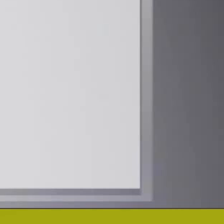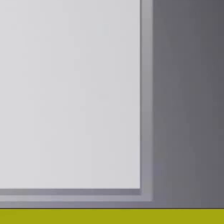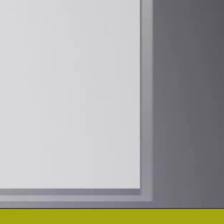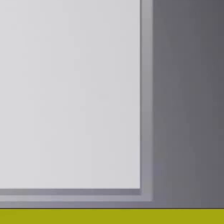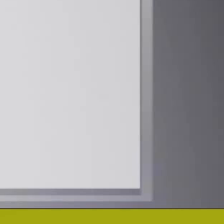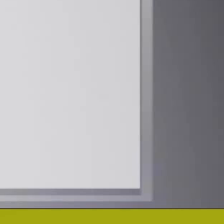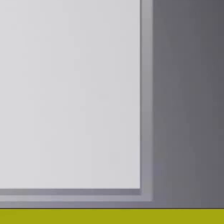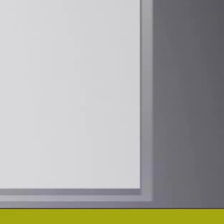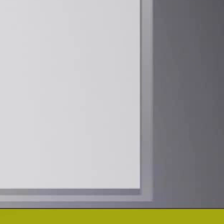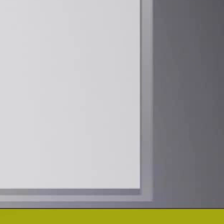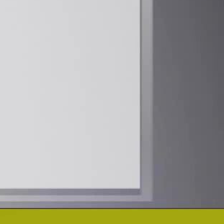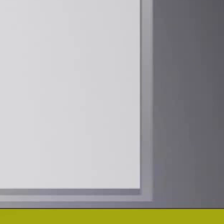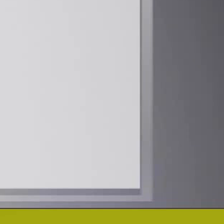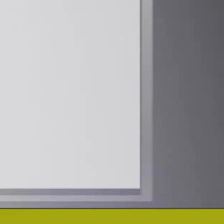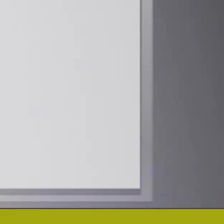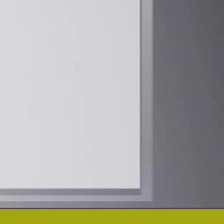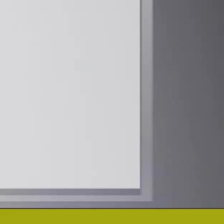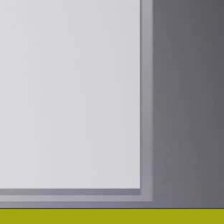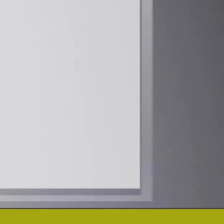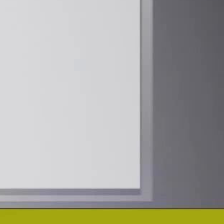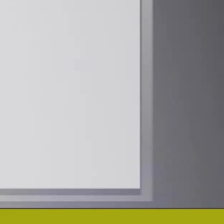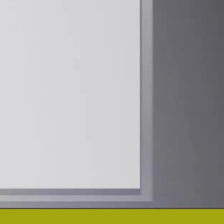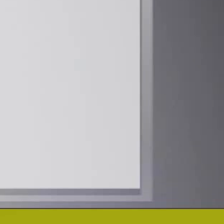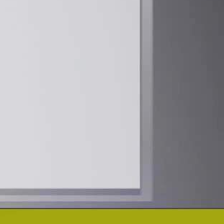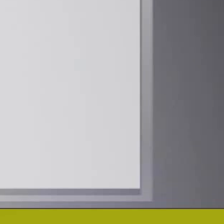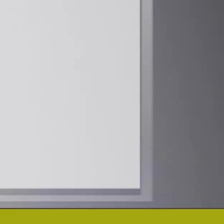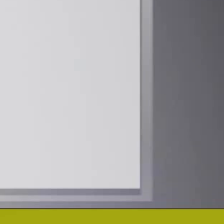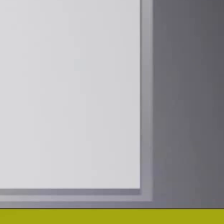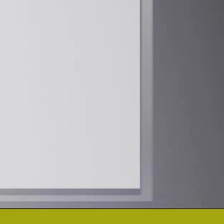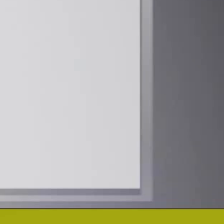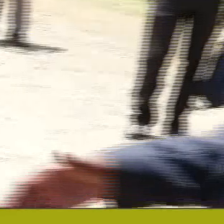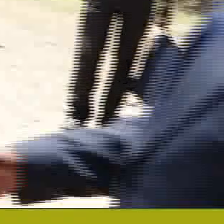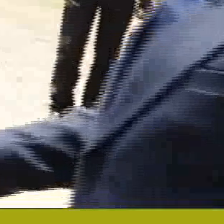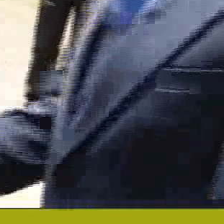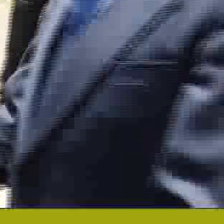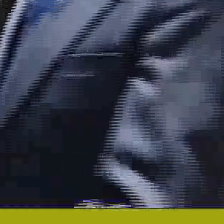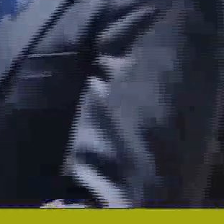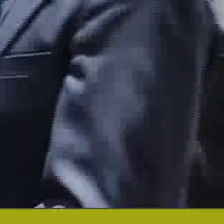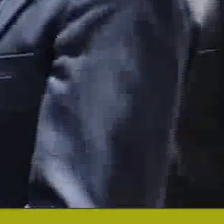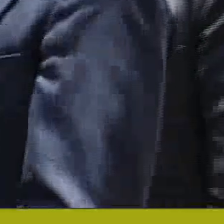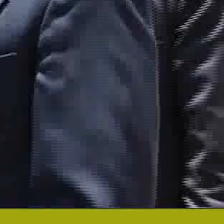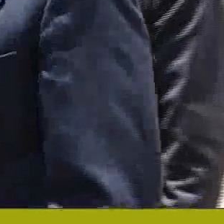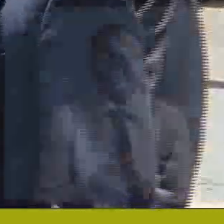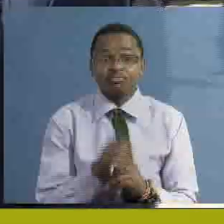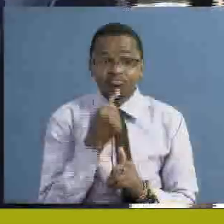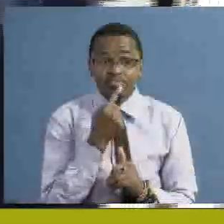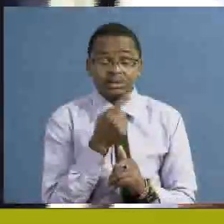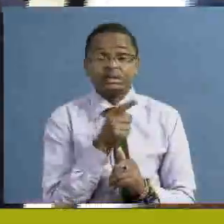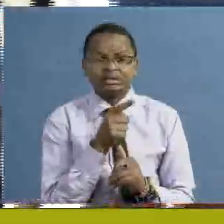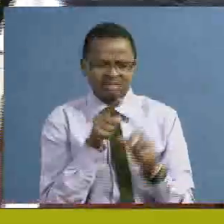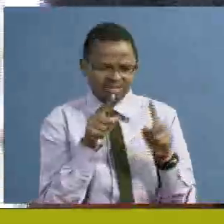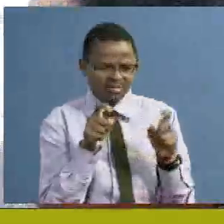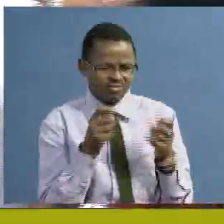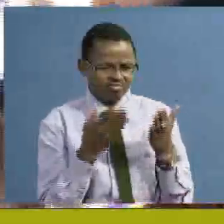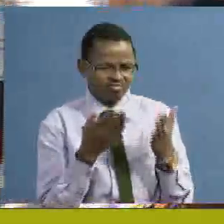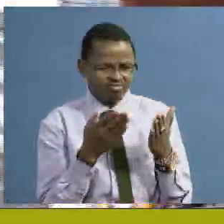pamoja na kutatua mambo ambayo yamewatenganisha watu kwa miaka mingi. Usemi huu ukiwaacha wengi na maswali